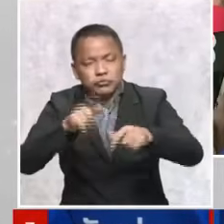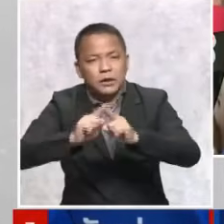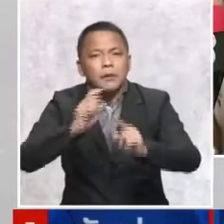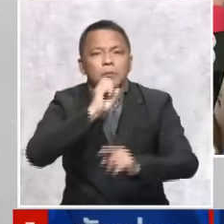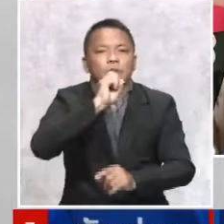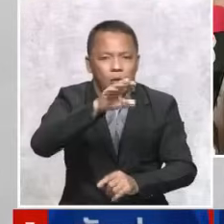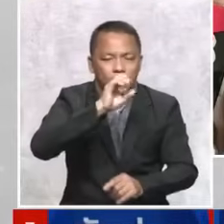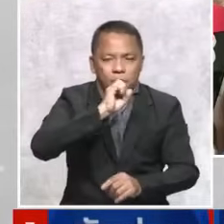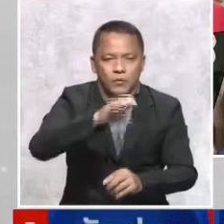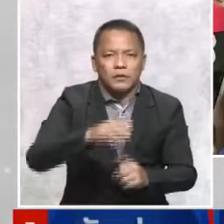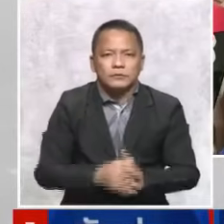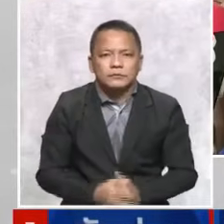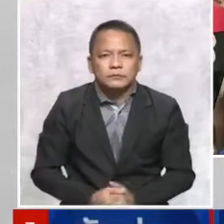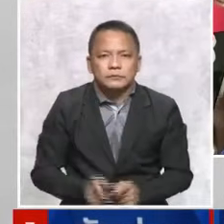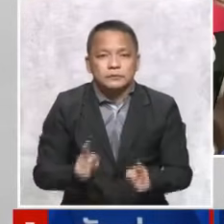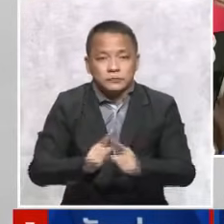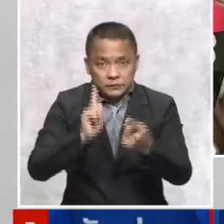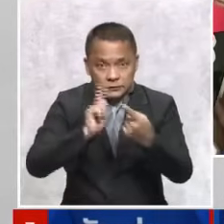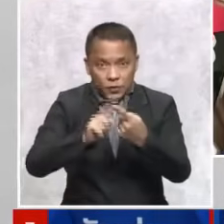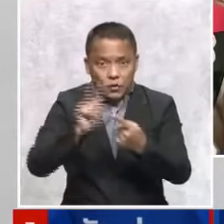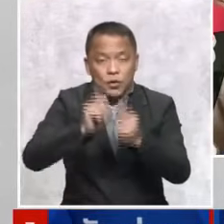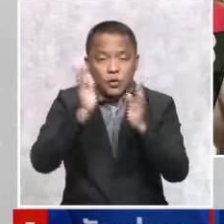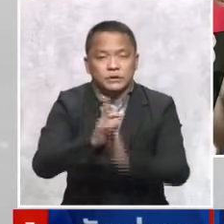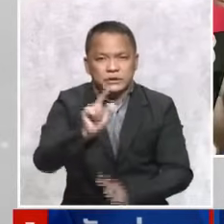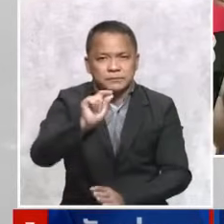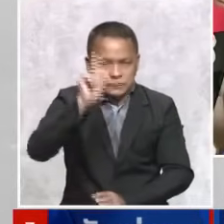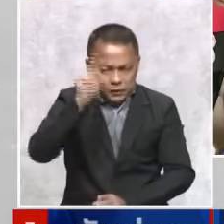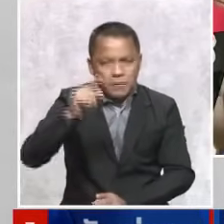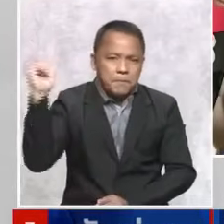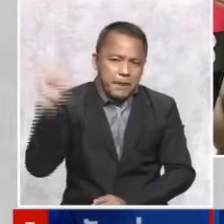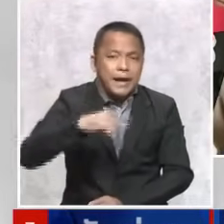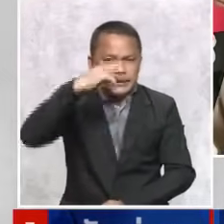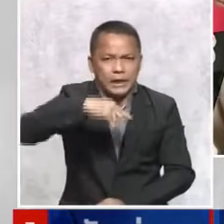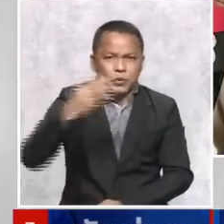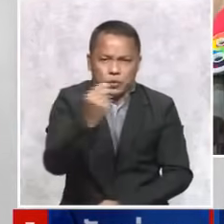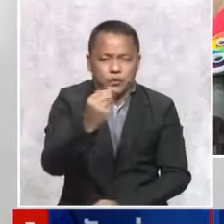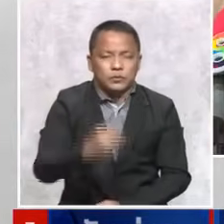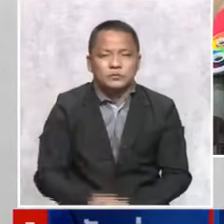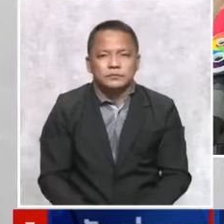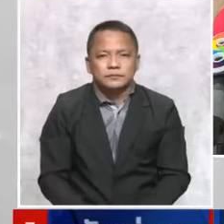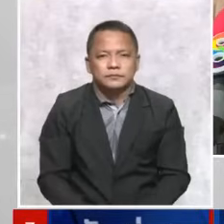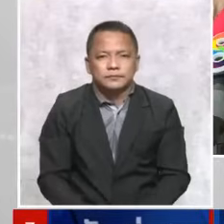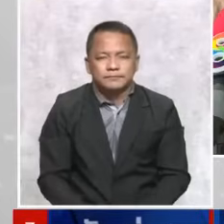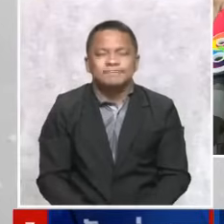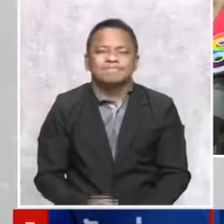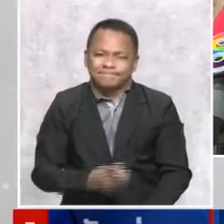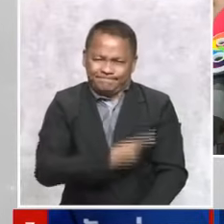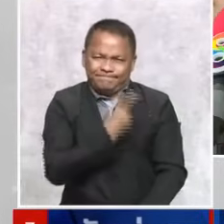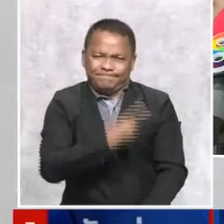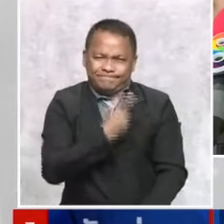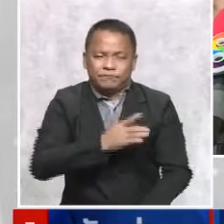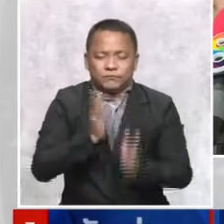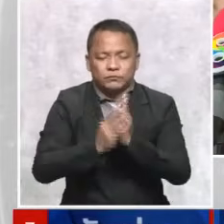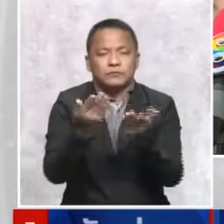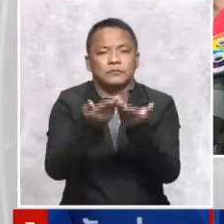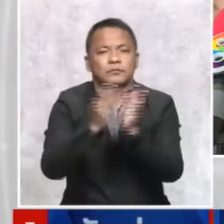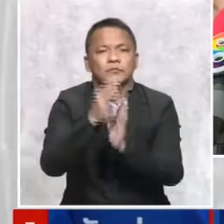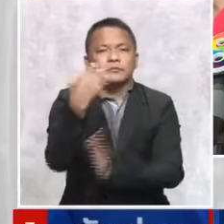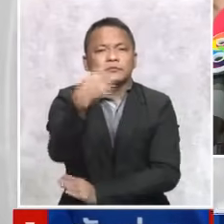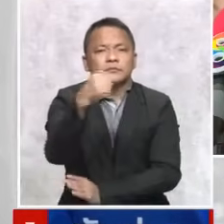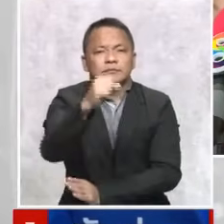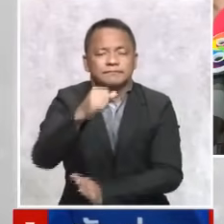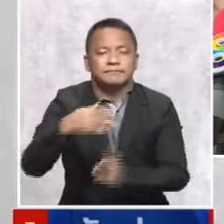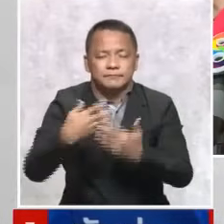ายามเปิดเผยออกมาเนื้อสิ่งอื่นใด20คนต้องออกมาได้โดยเร็วที่สุดครับ ก็ยินดีกับทั้ง10ครอบครัวนะคะ